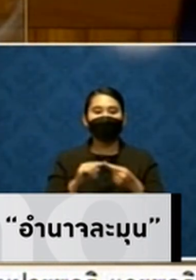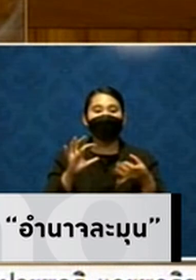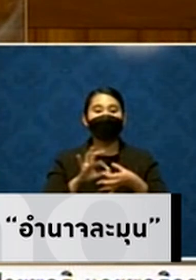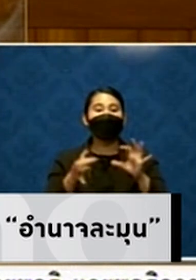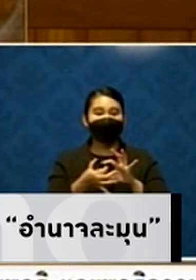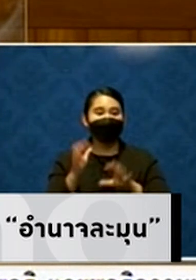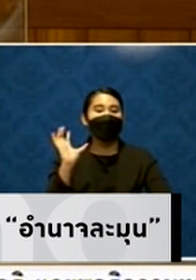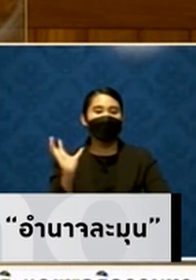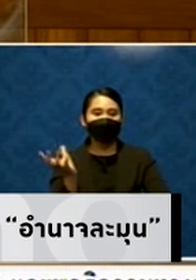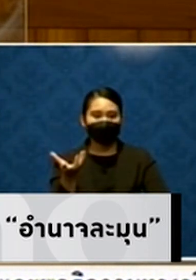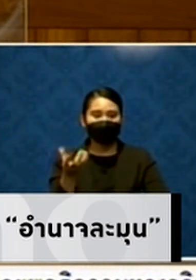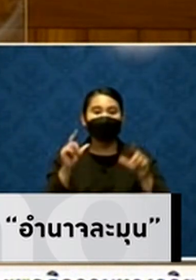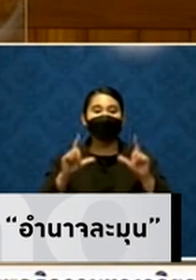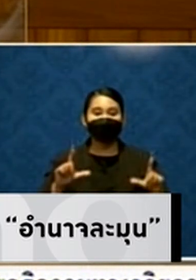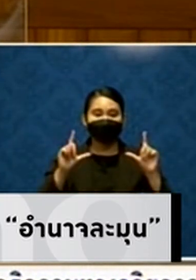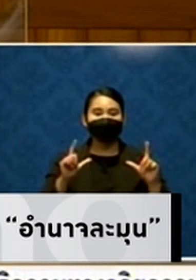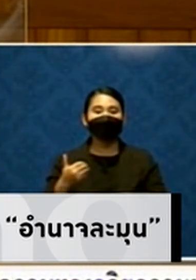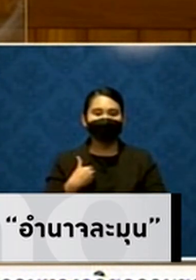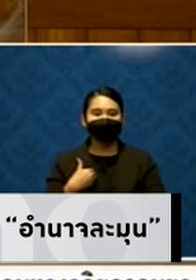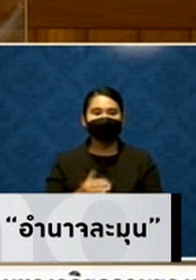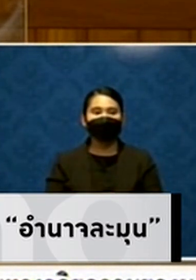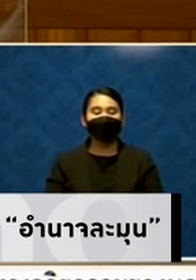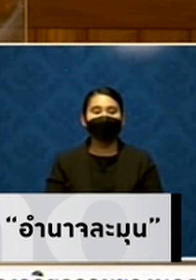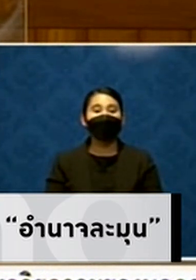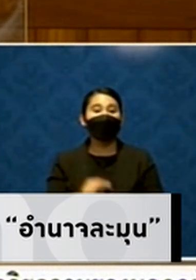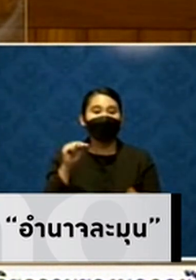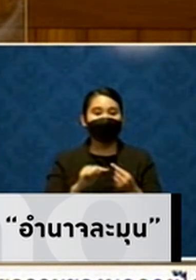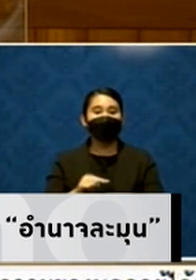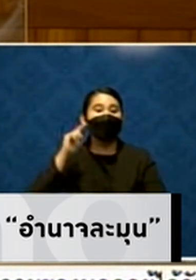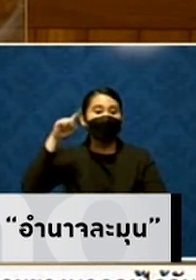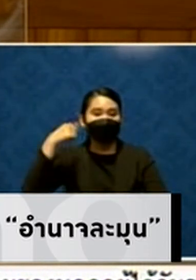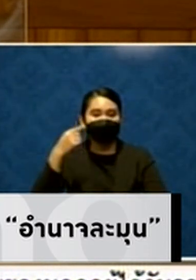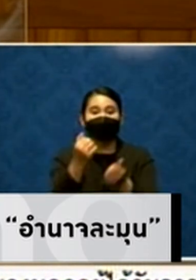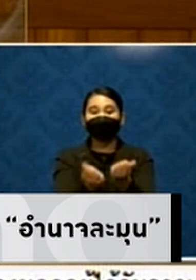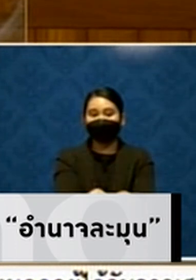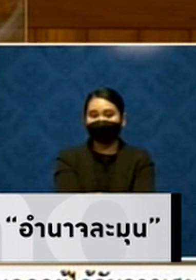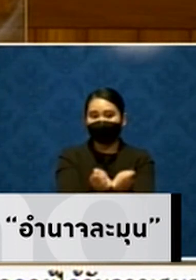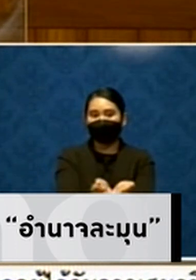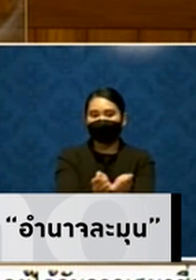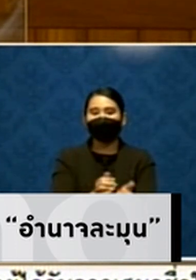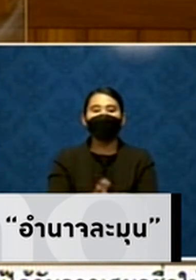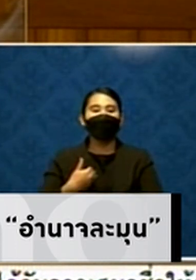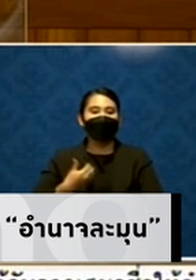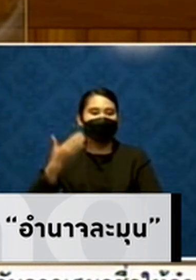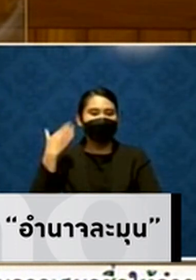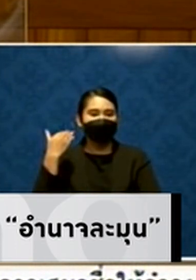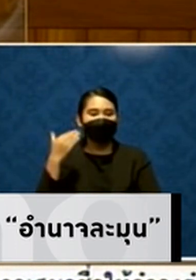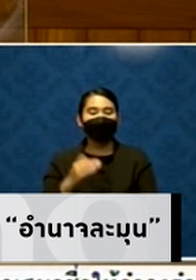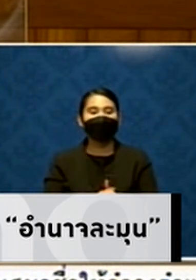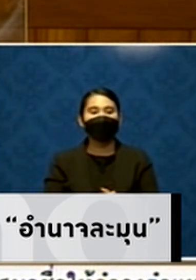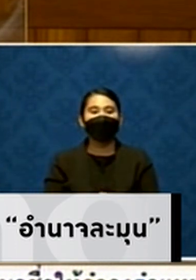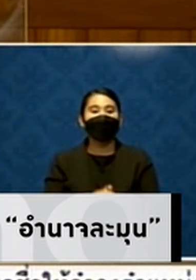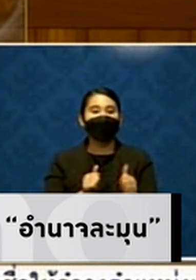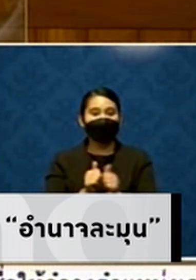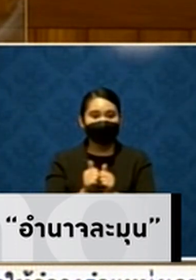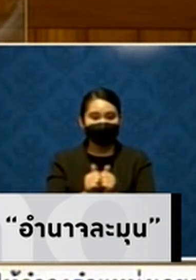นี่มีอนุภาพมากกว่าอาวุธ ก็งบเศรษฐกิจสร้างสรรค์400ล้านแล้วไปดูงบอาวุธ ใช่ไหม แล้วก็บอกว่าด้านกีฬานะว